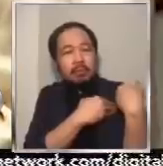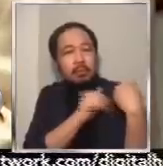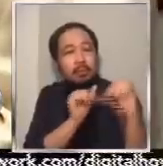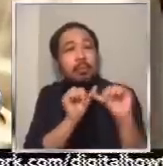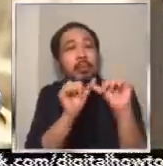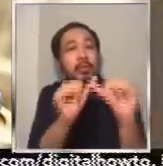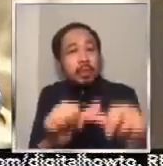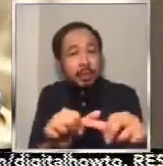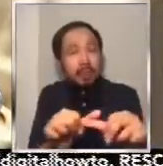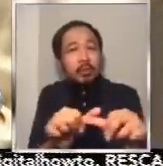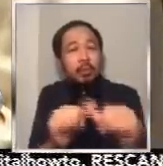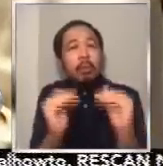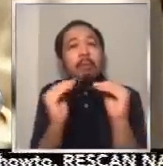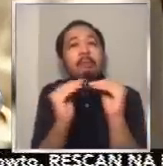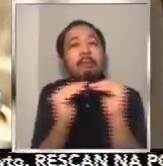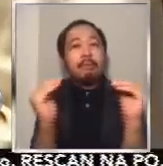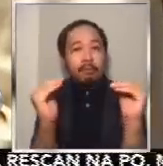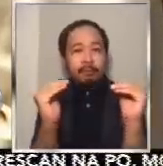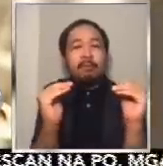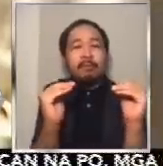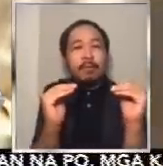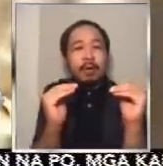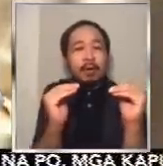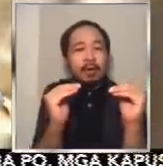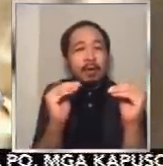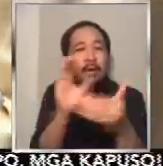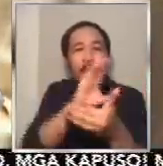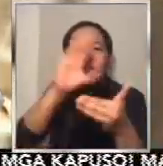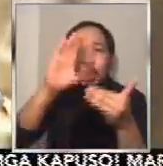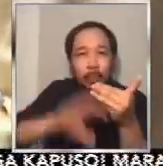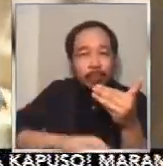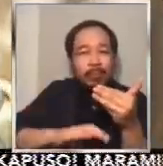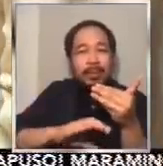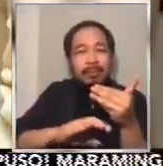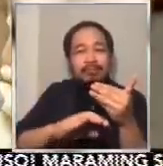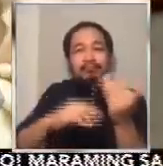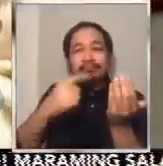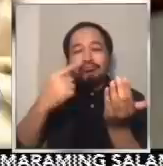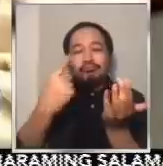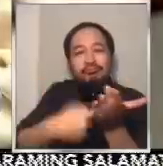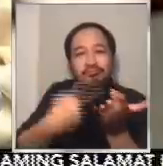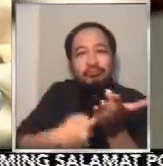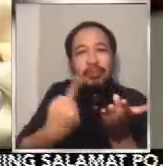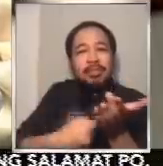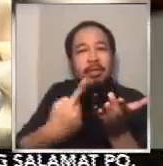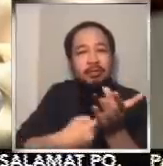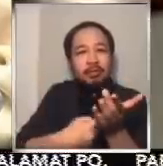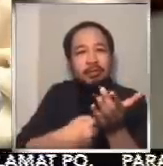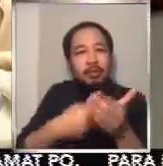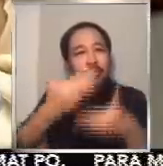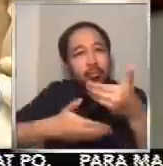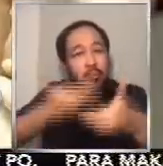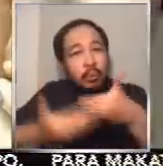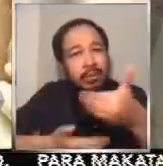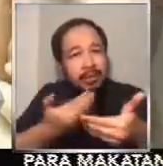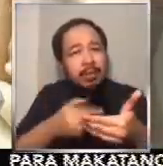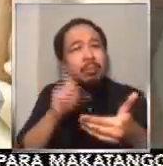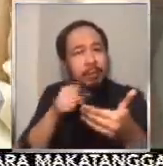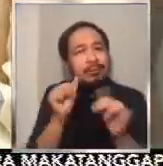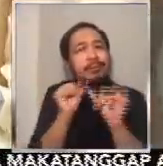a fair, comprehensive, thorough hearing. Let it be continuous para walang